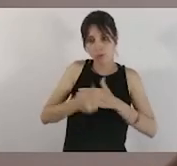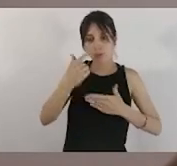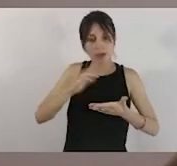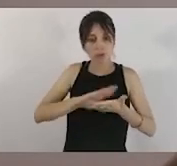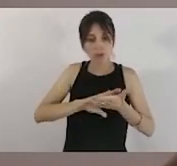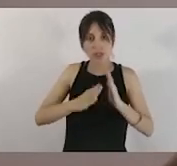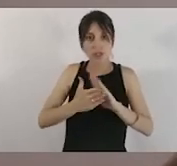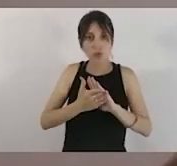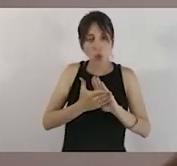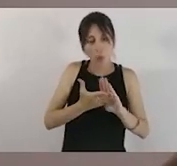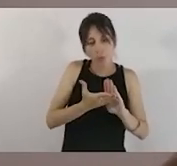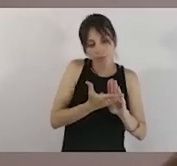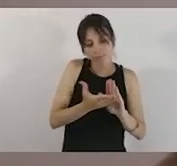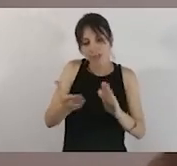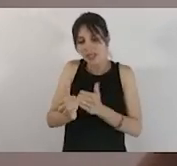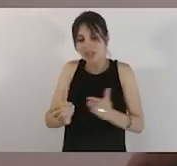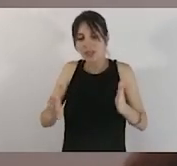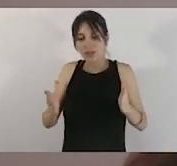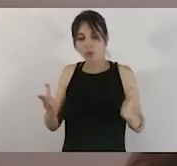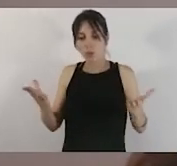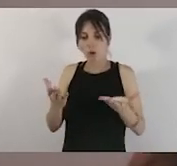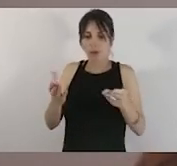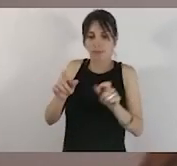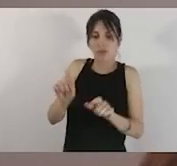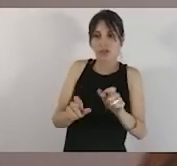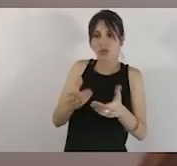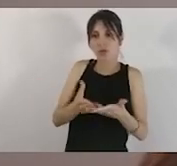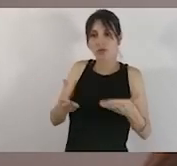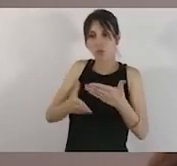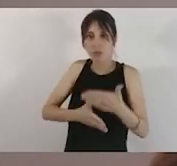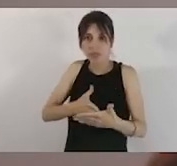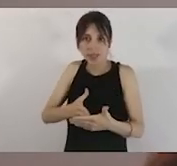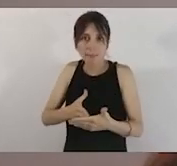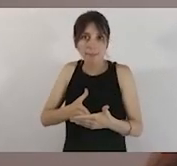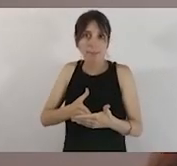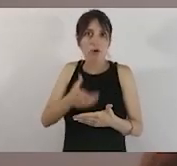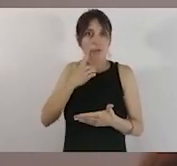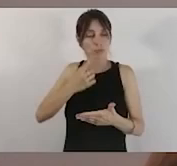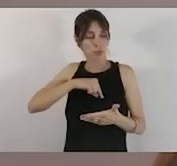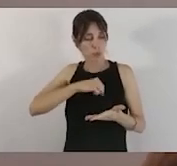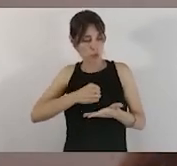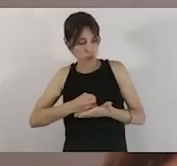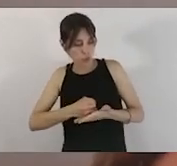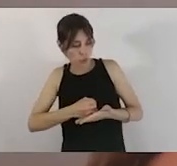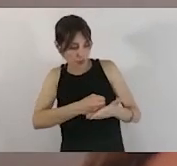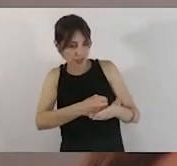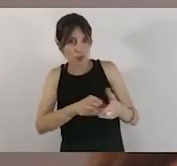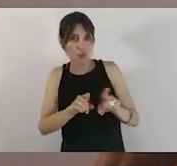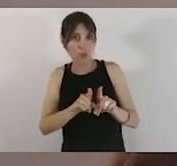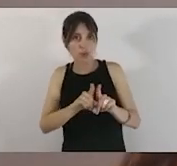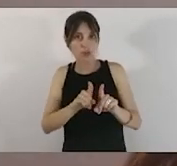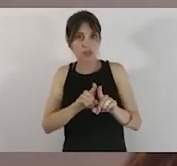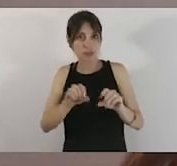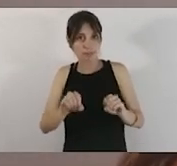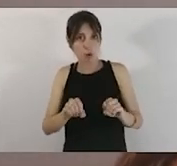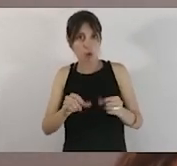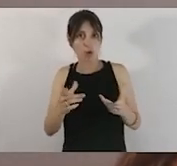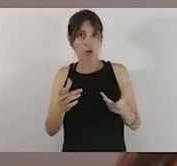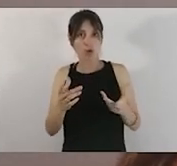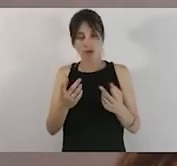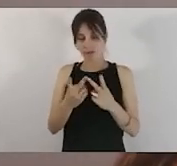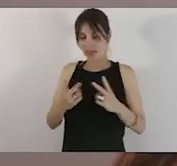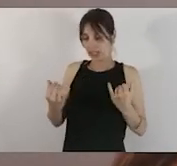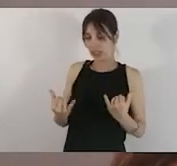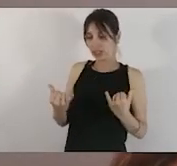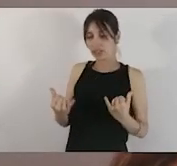associations qui œuvrent pour les personnes en situation de handicap, pour les soutenir évidemment, mais pour aussi permettre leur accessibilité dans une ville qui